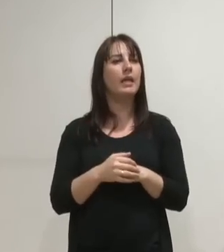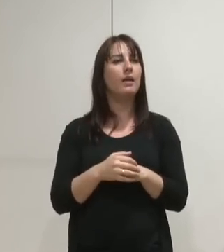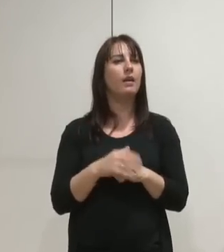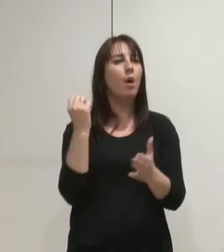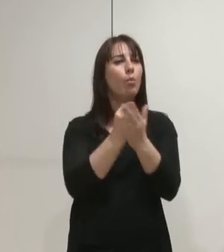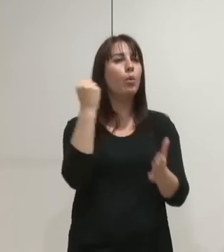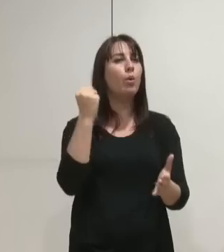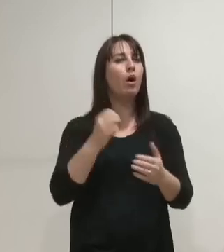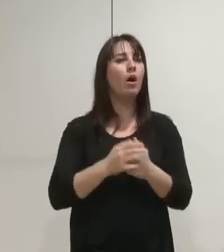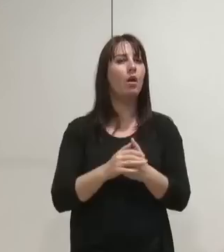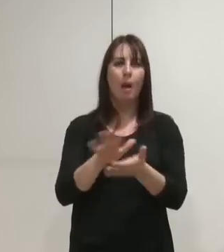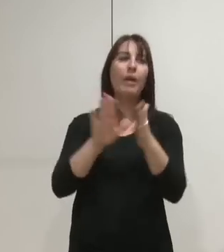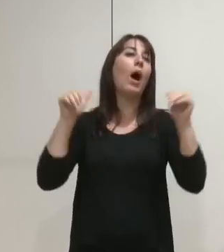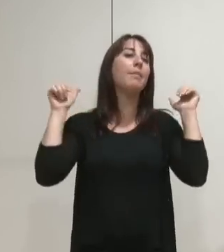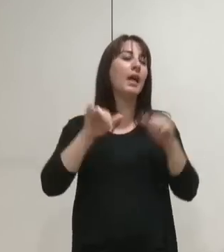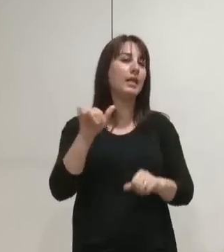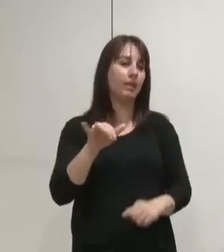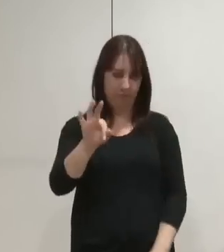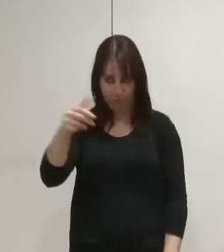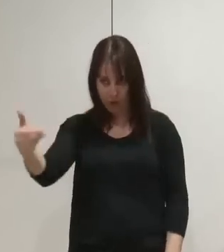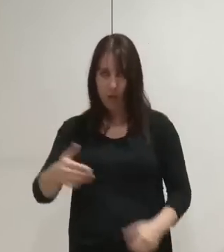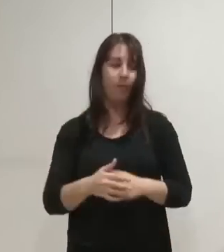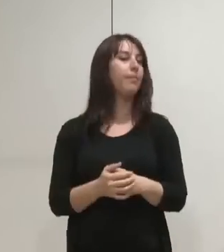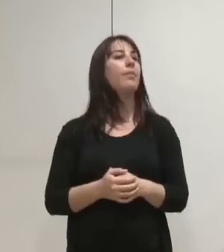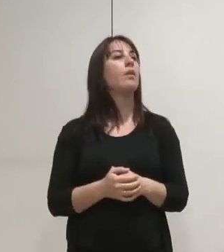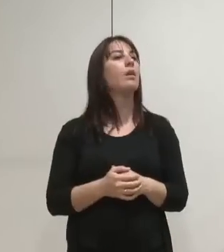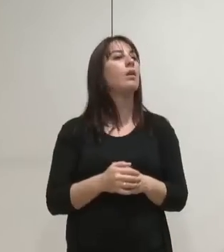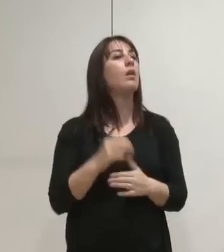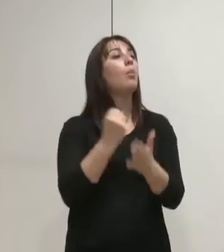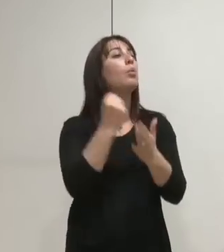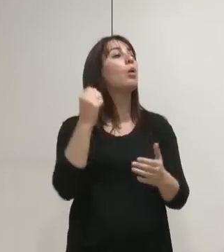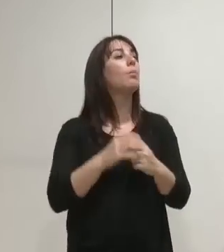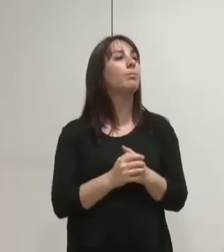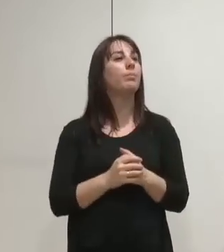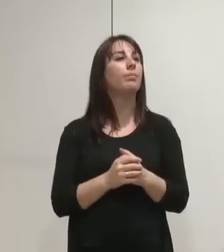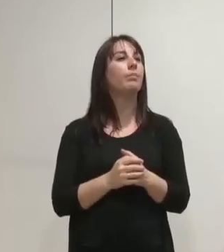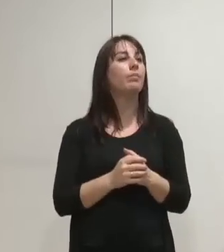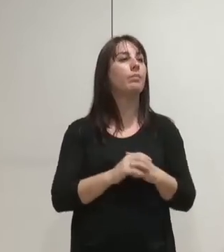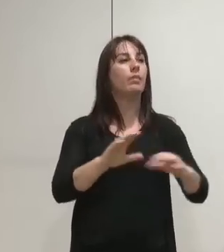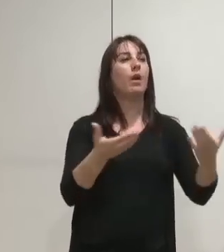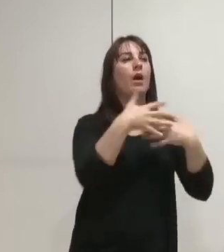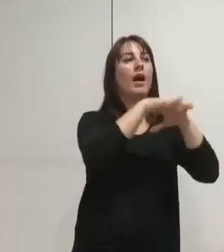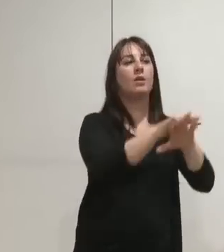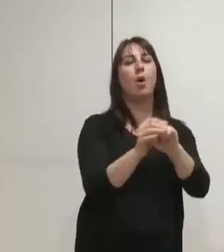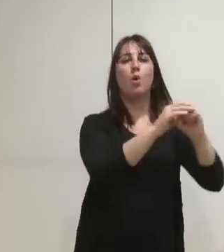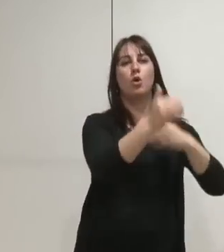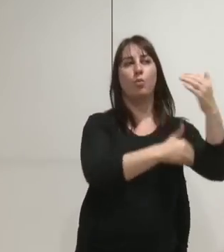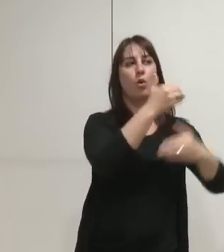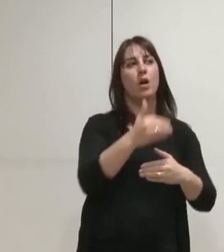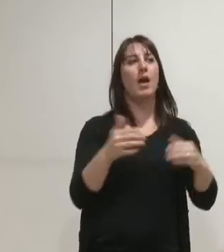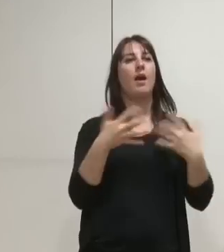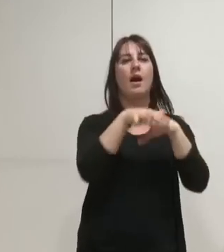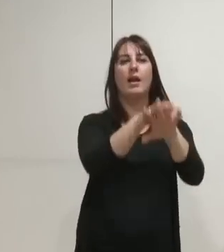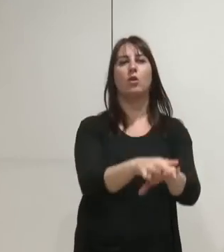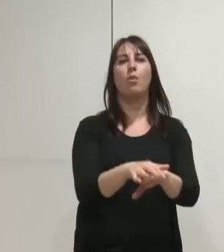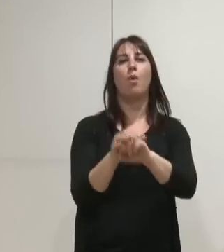pour pardon qui s'abstient le Fond national et qui vote pour le rassemblement de gauche et de progrès le rassemblement